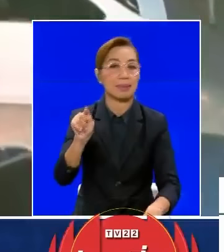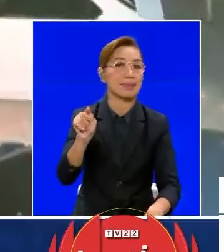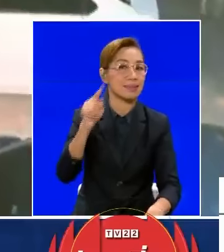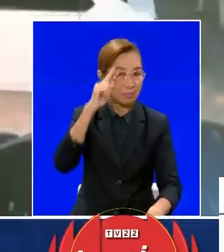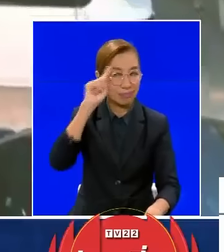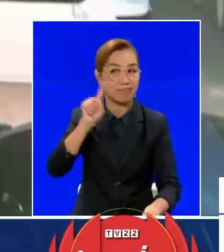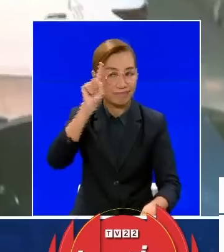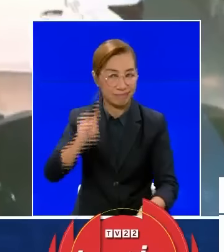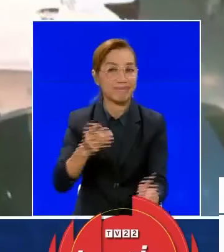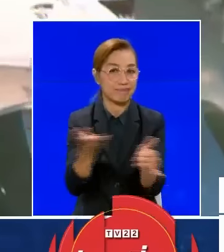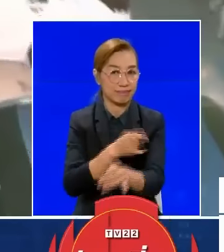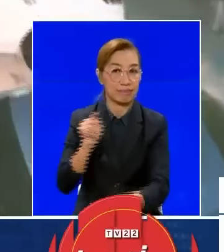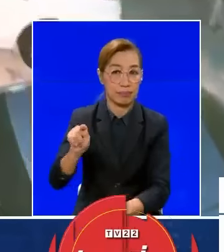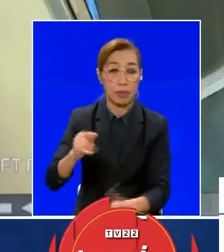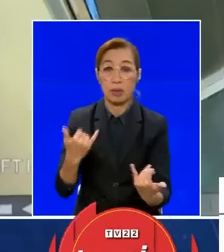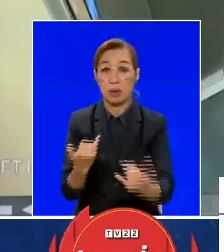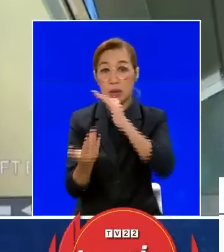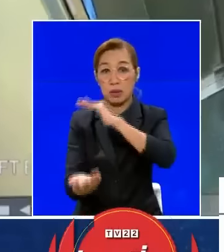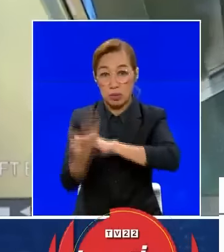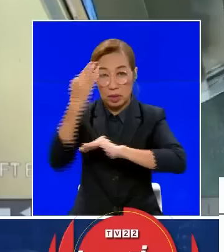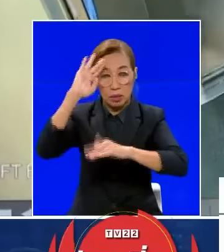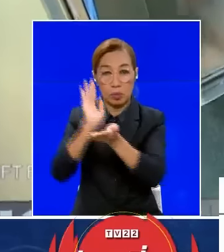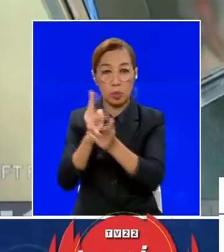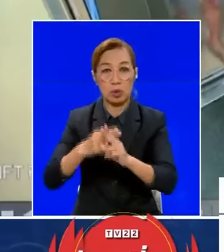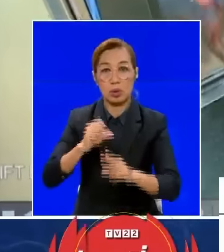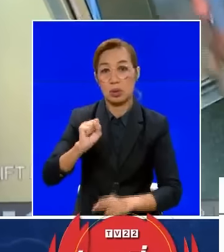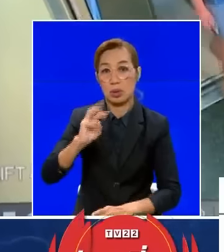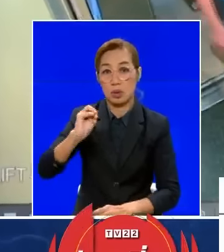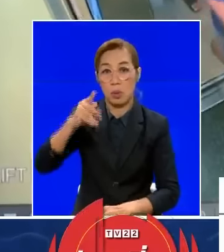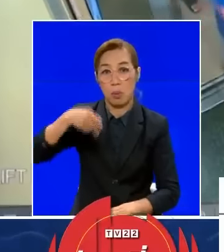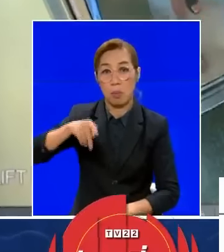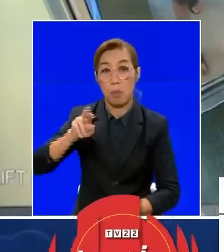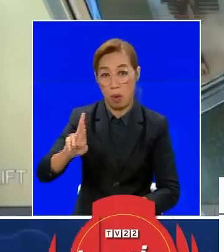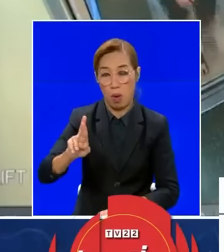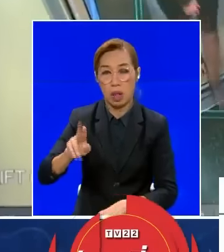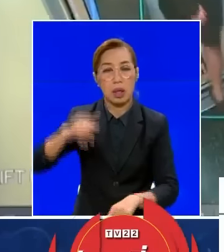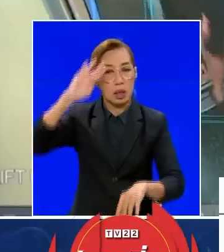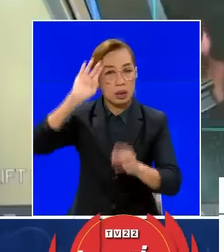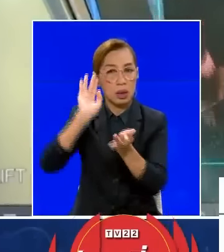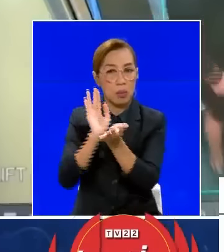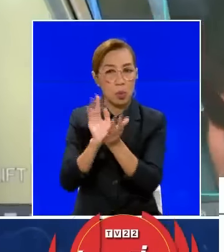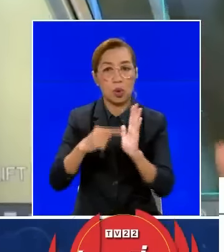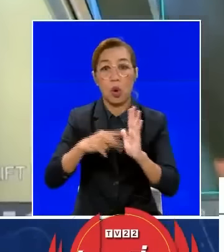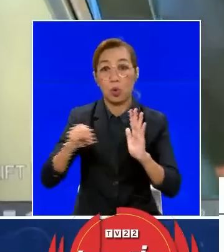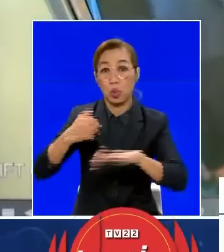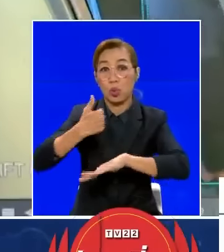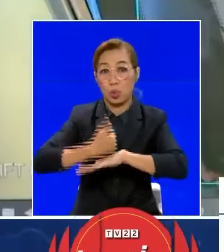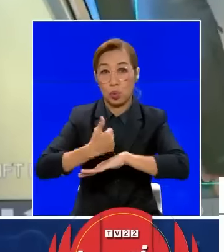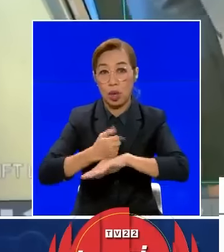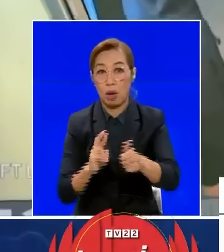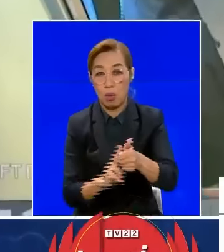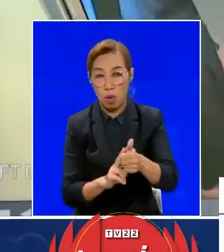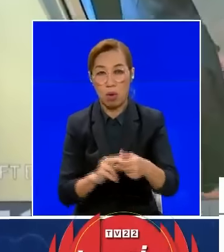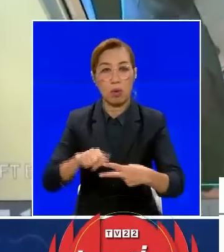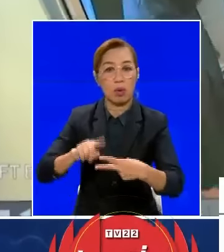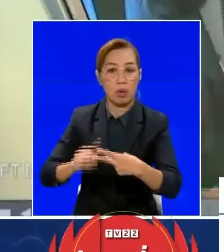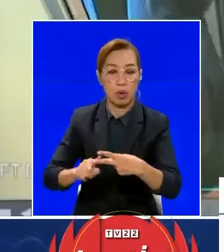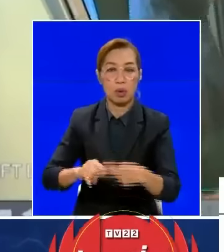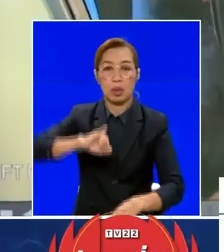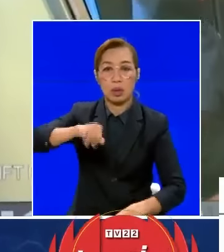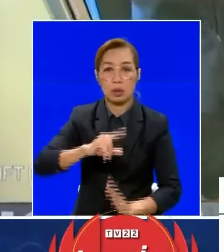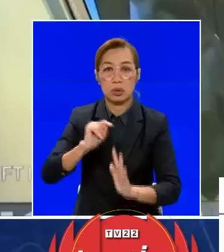าวันนี้ครับทางพันตำรวจเอกสมพรวงศ์ศรีสุนทรรองผู้บังคับการตำรวจภูธรจังหวัดนนทบุรีครับพร้อมด้วยพันตำรวจเอกจตุ